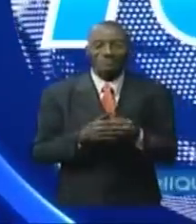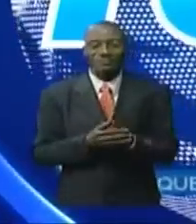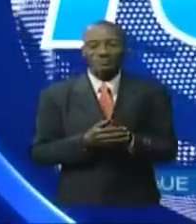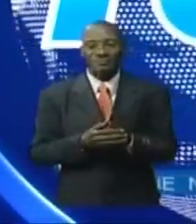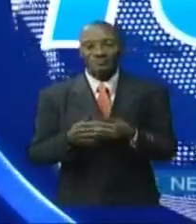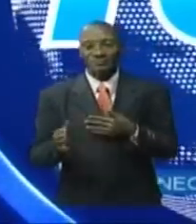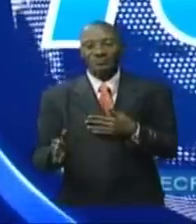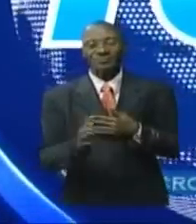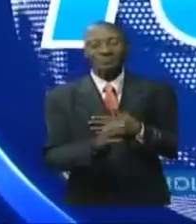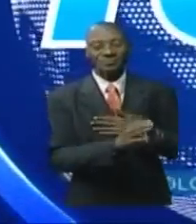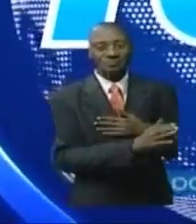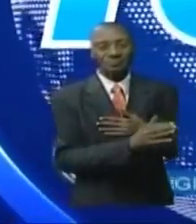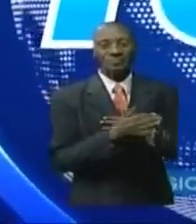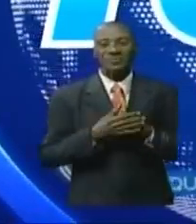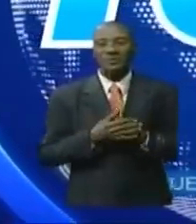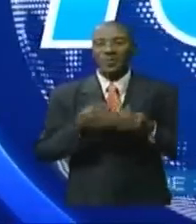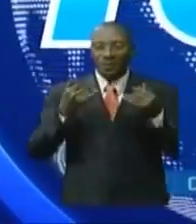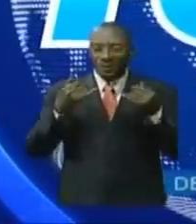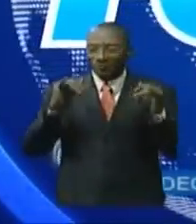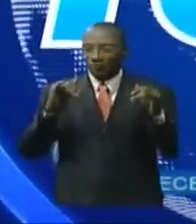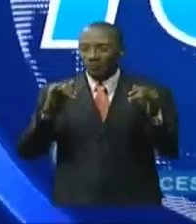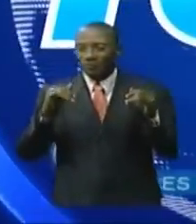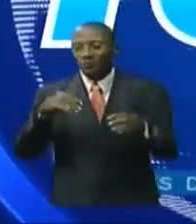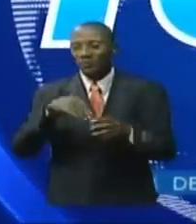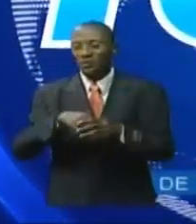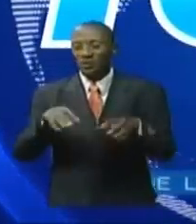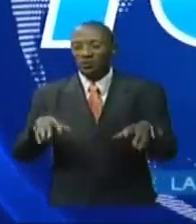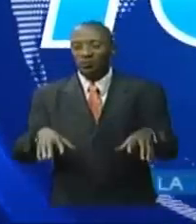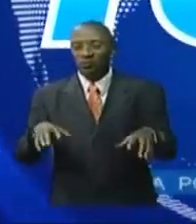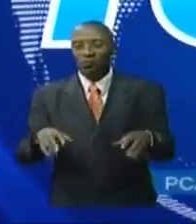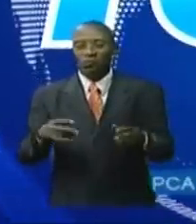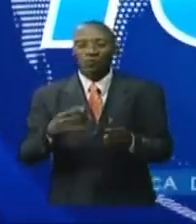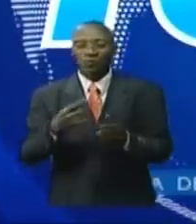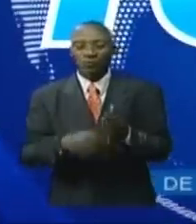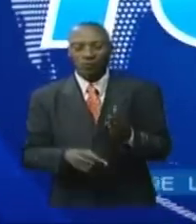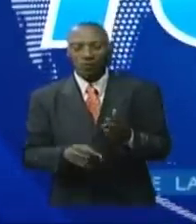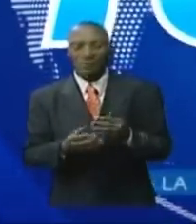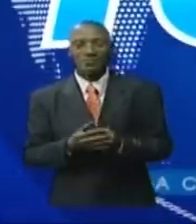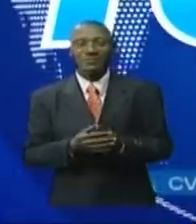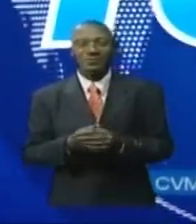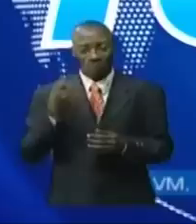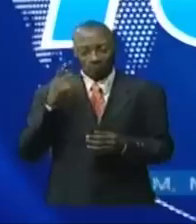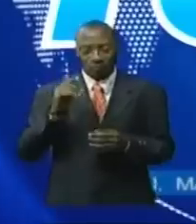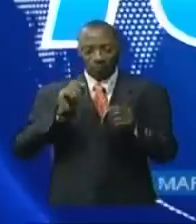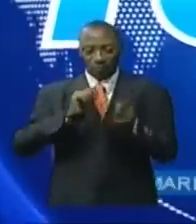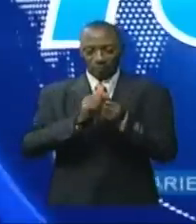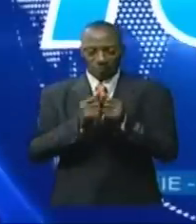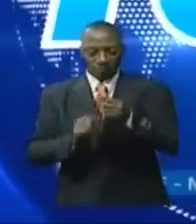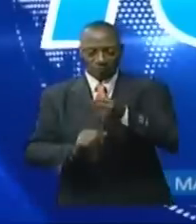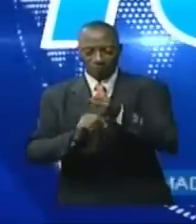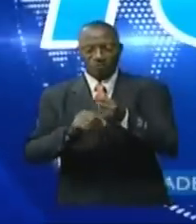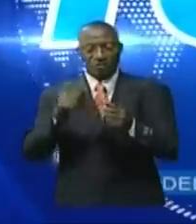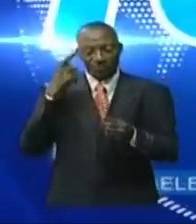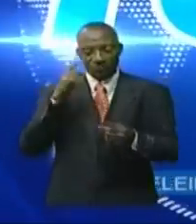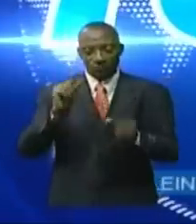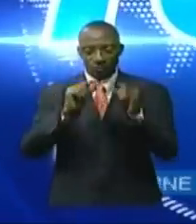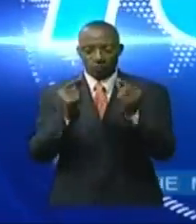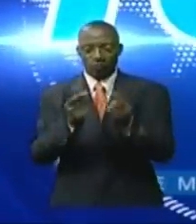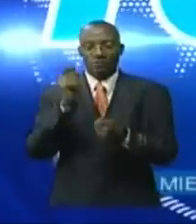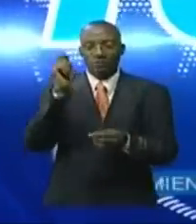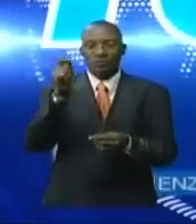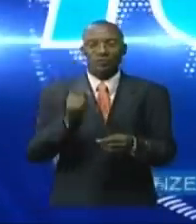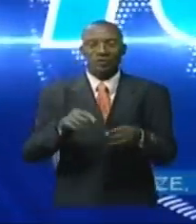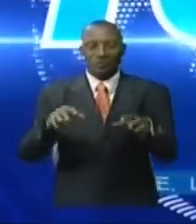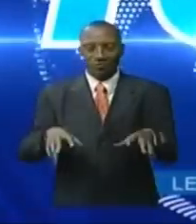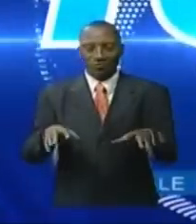L'actualité reste dominée en République démocratique du Congo au soutien au FARDC. La population de la terre jaune de Kinshasa implore